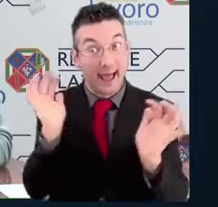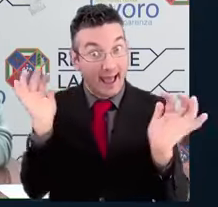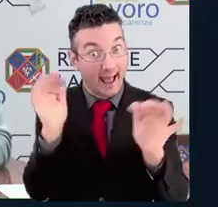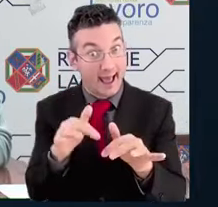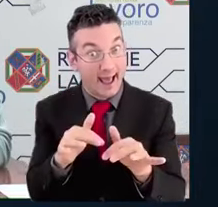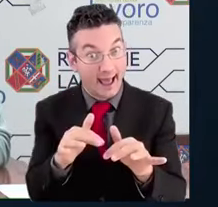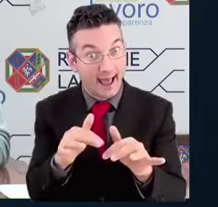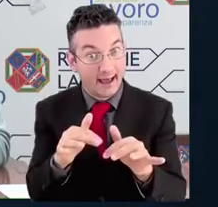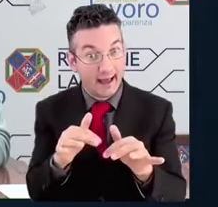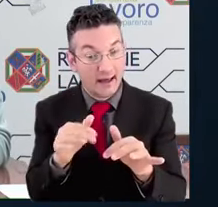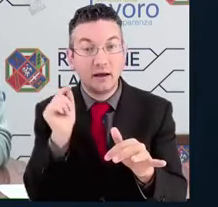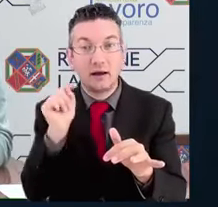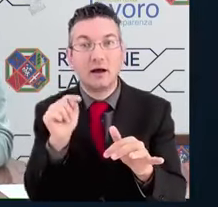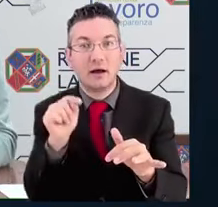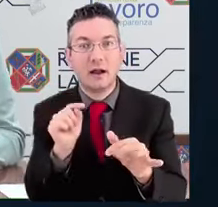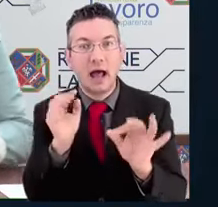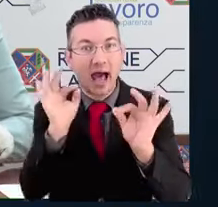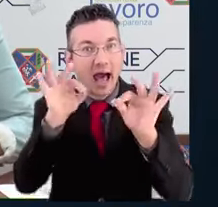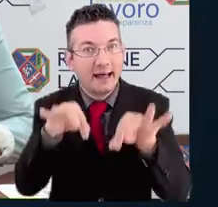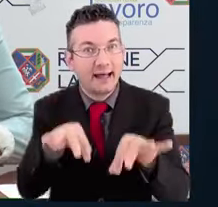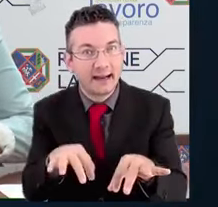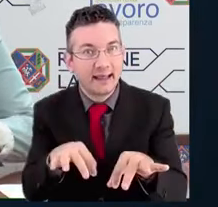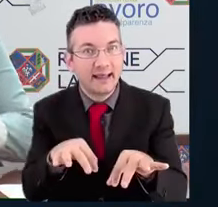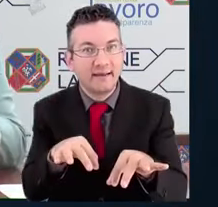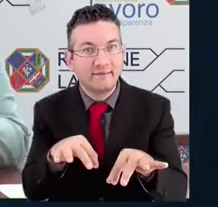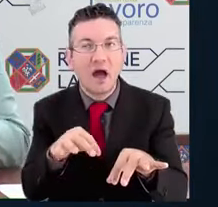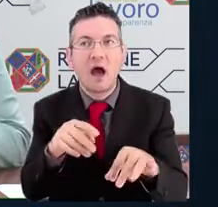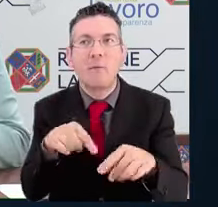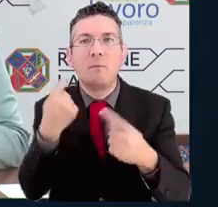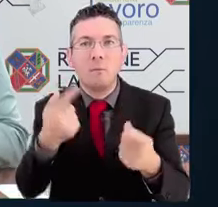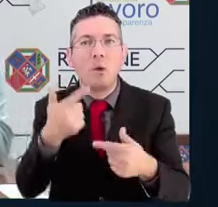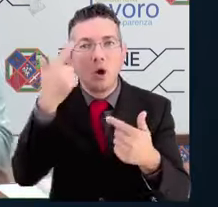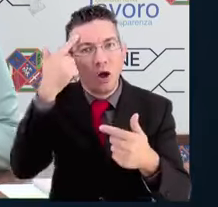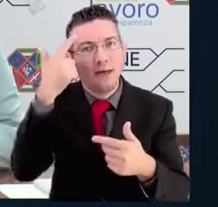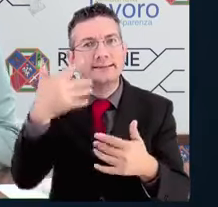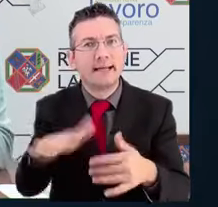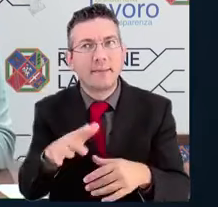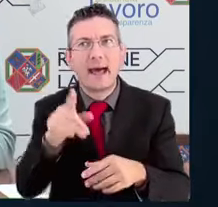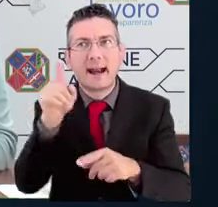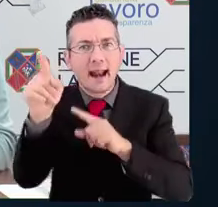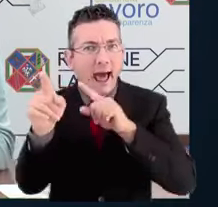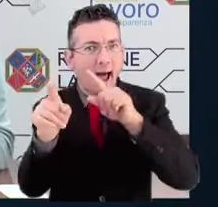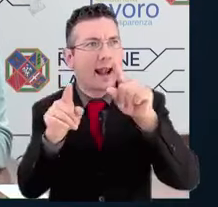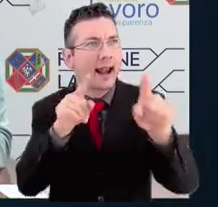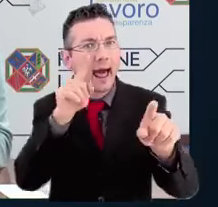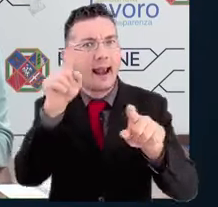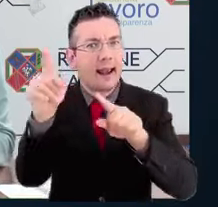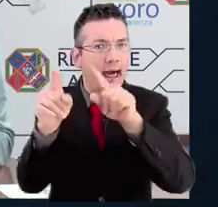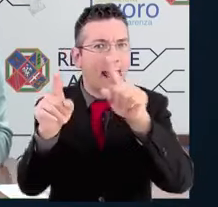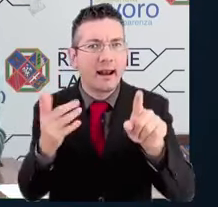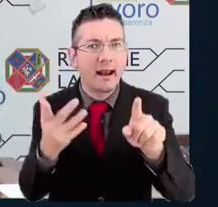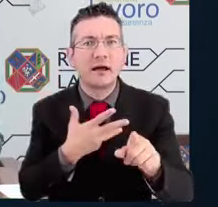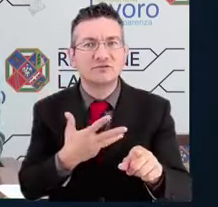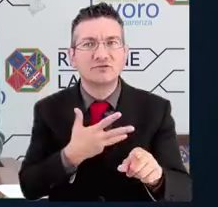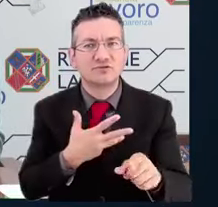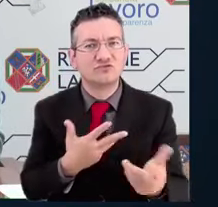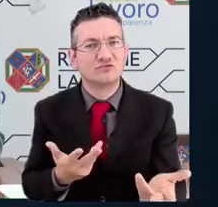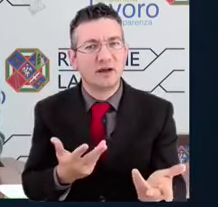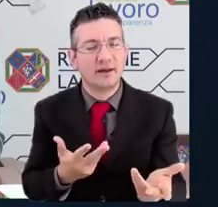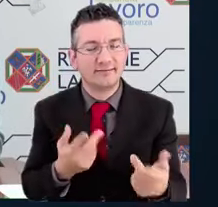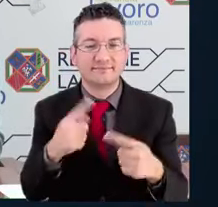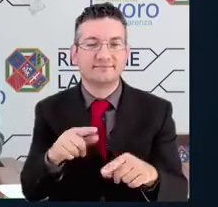nel resto del territorio quindi questo da questa con questo approccio con questa visione poi si gioca la